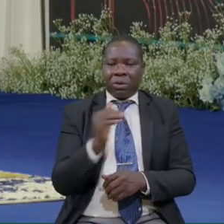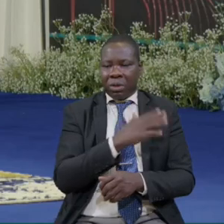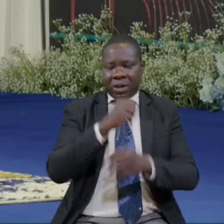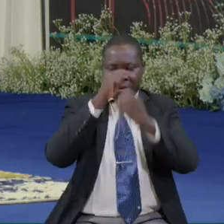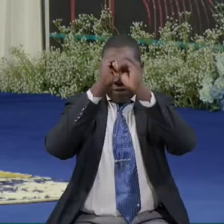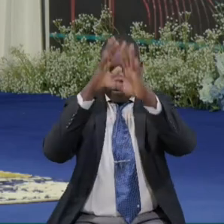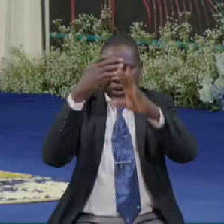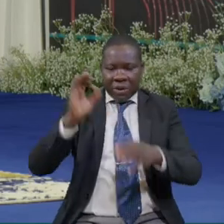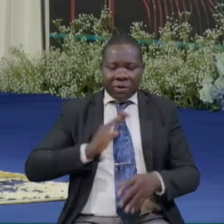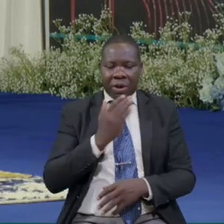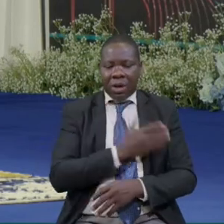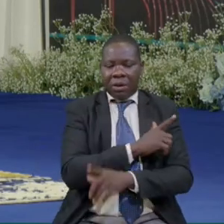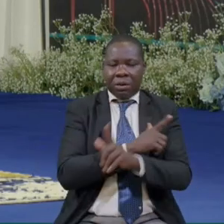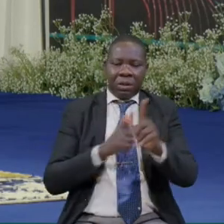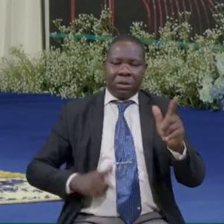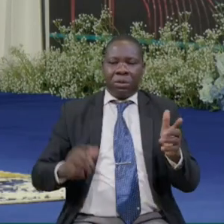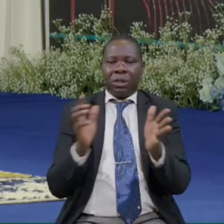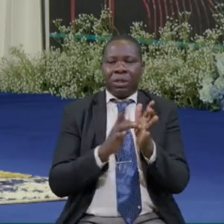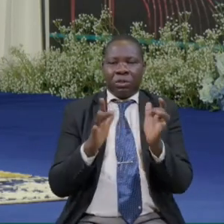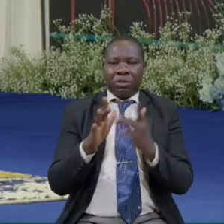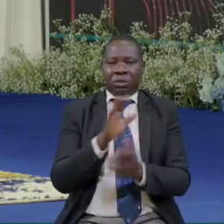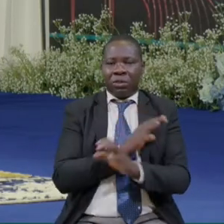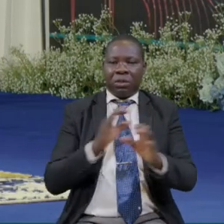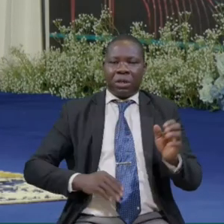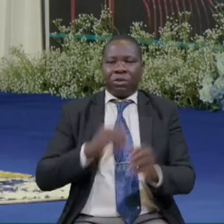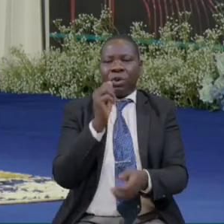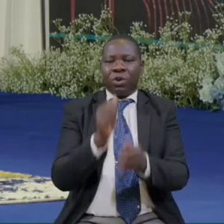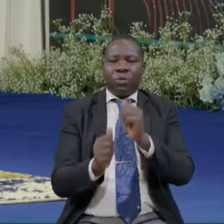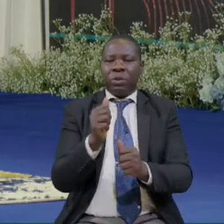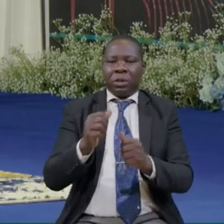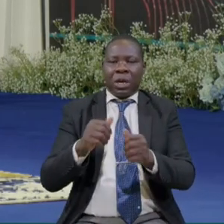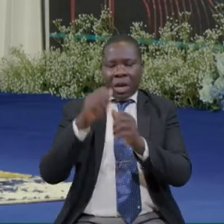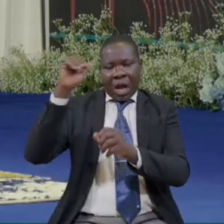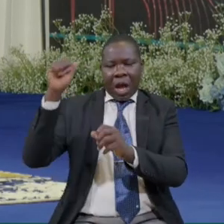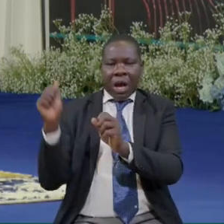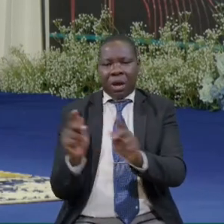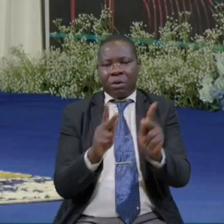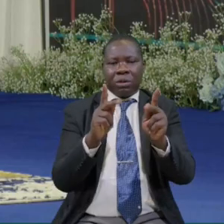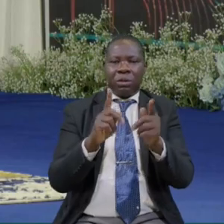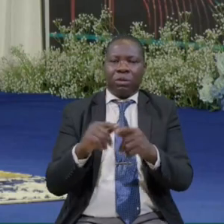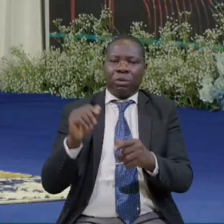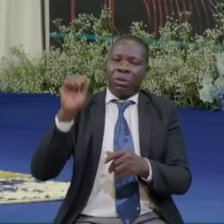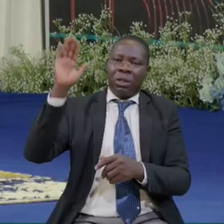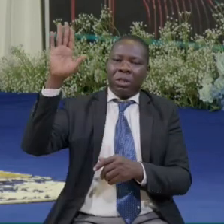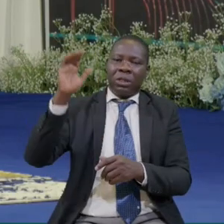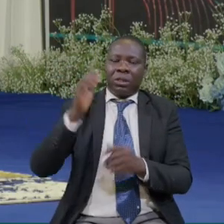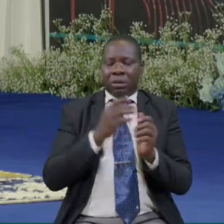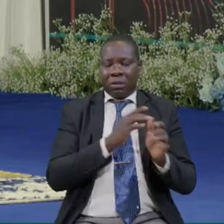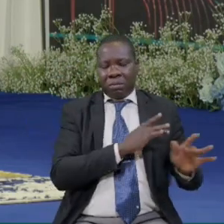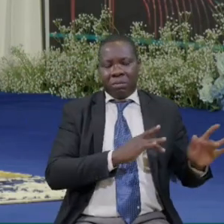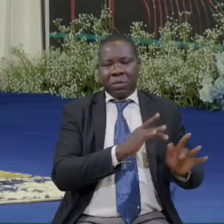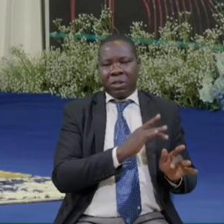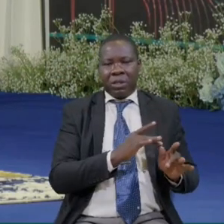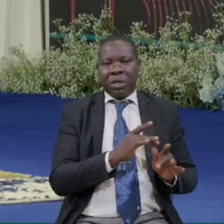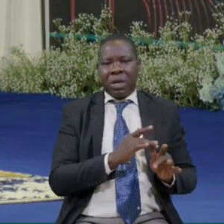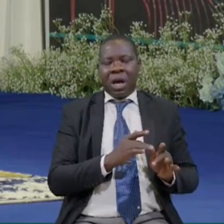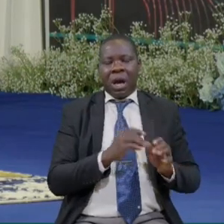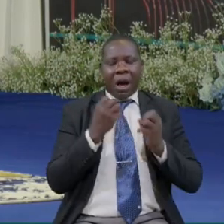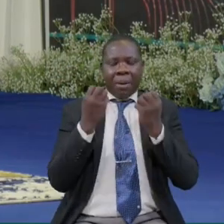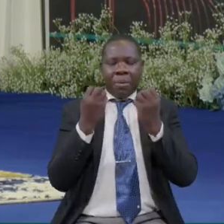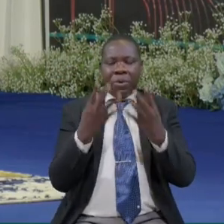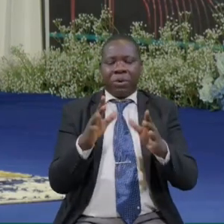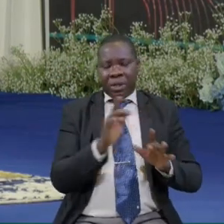notre Seigneur Jésus-Christ, qui selon sa grande miséricorde,